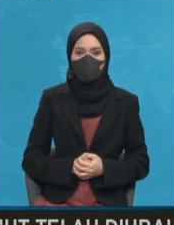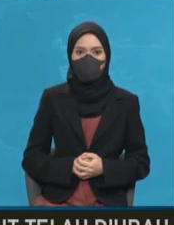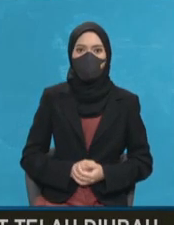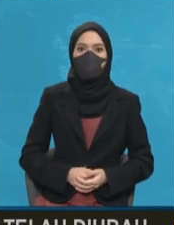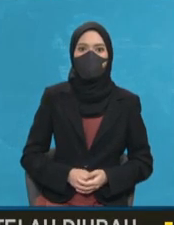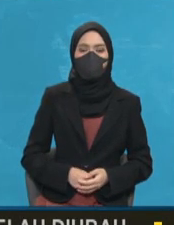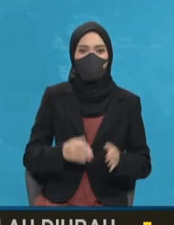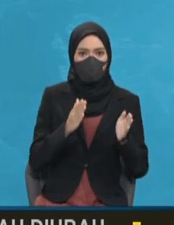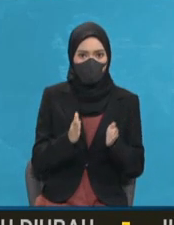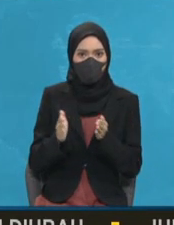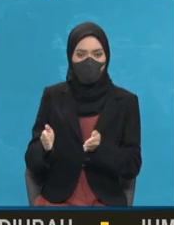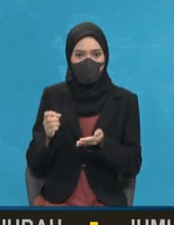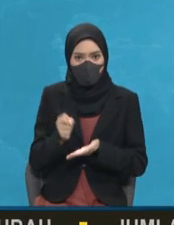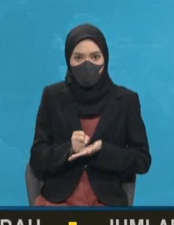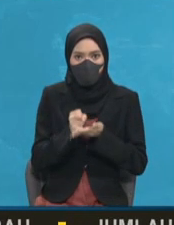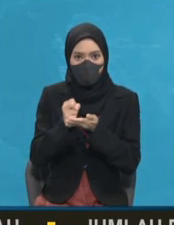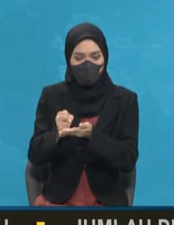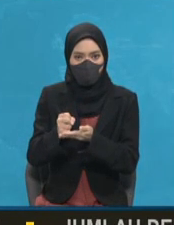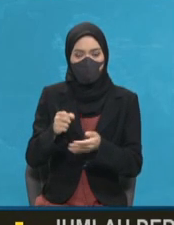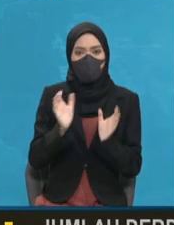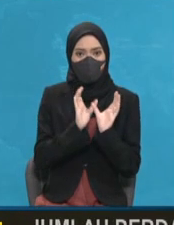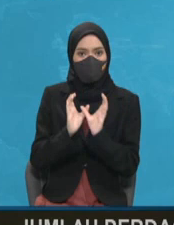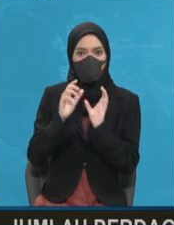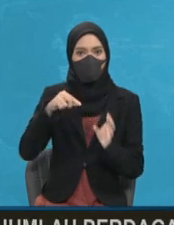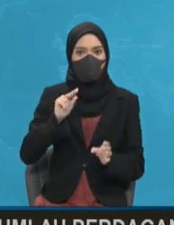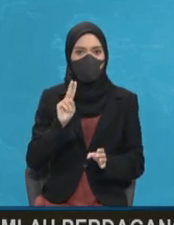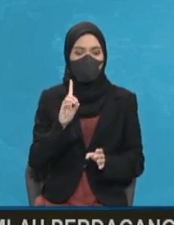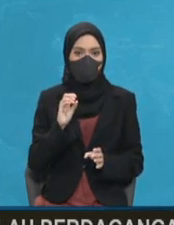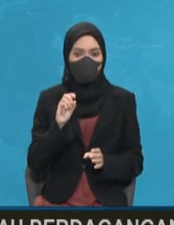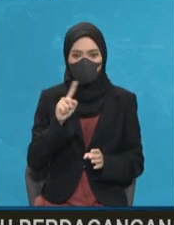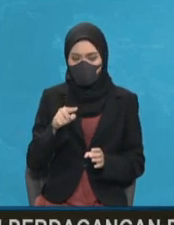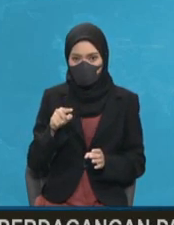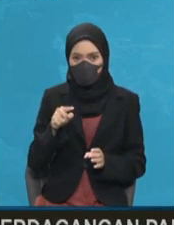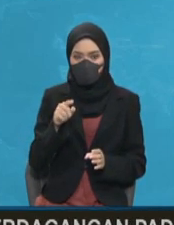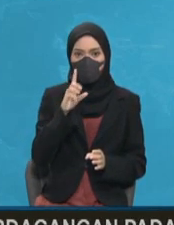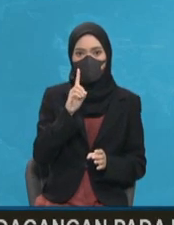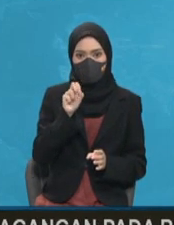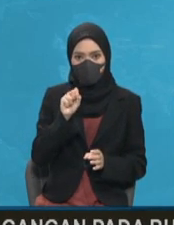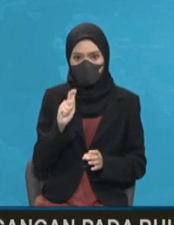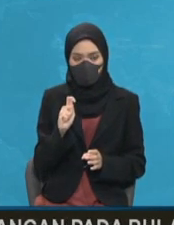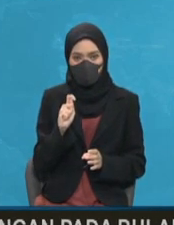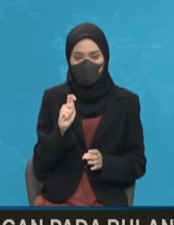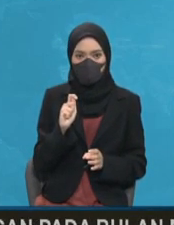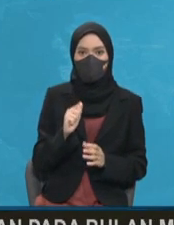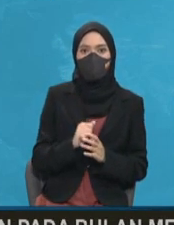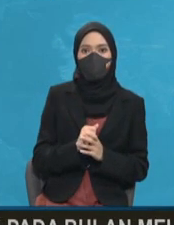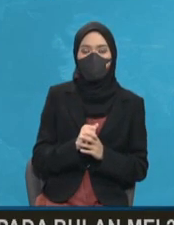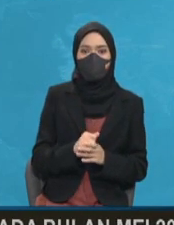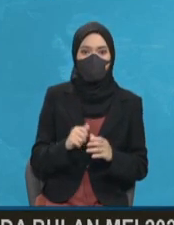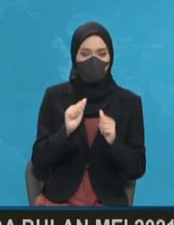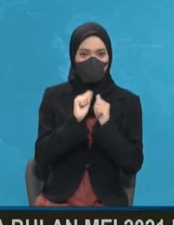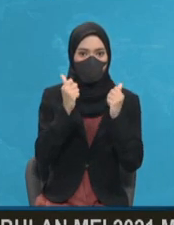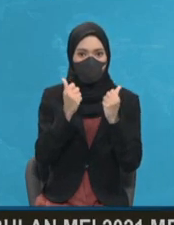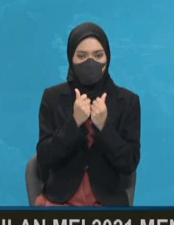Hai penderma penderma terdiri daripada Kudus event management di estetis dan berhak Southern Cross travel